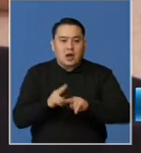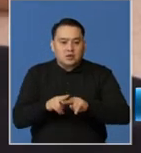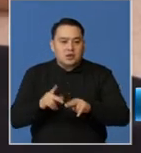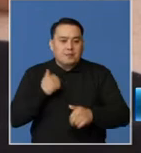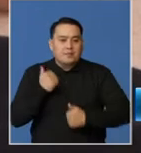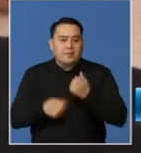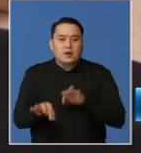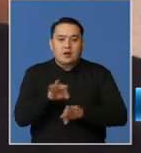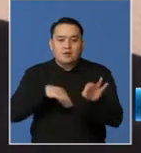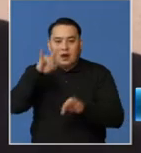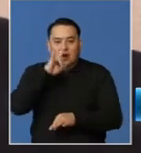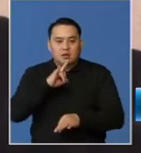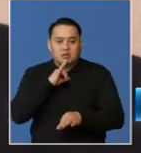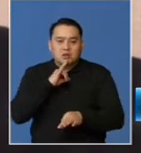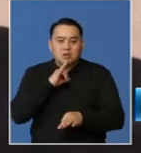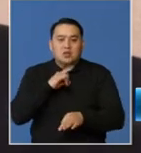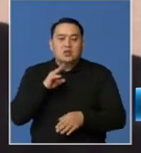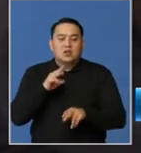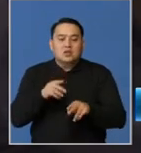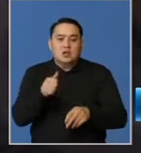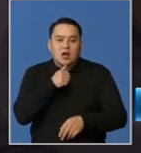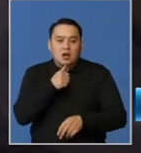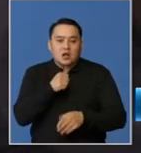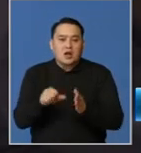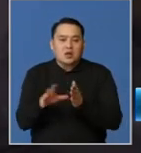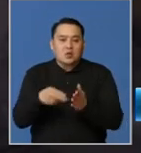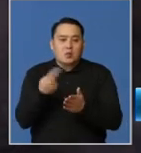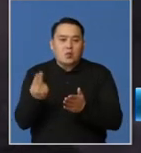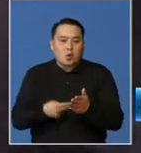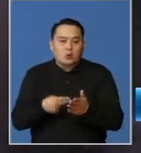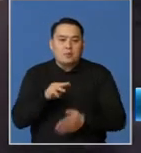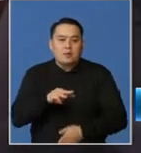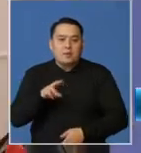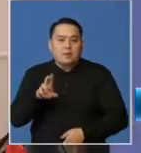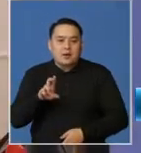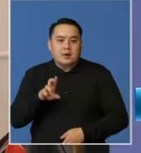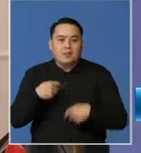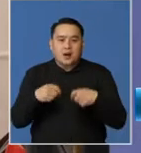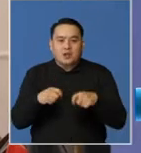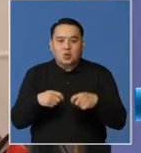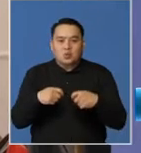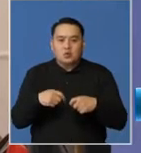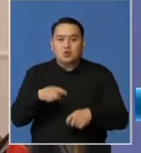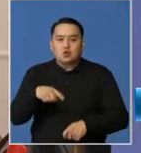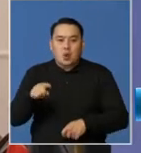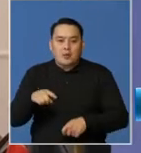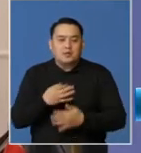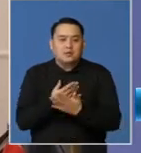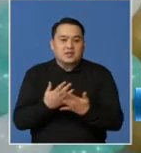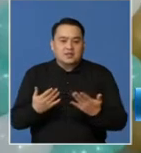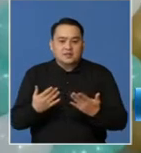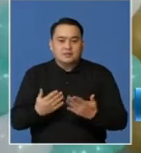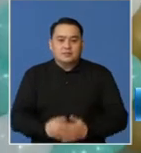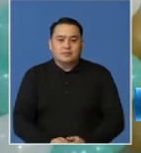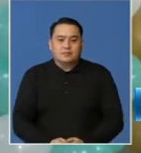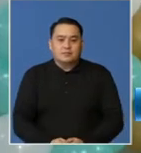имиджевым проектом Казахстана, островком экспериментов с электронной подписью, мобильными приложениями, продажа популярных номеров и так далее. Многие